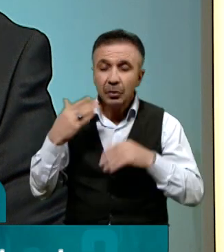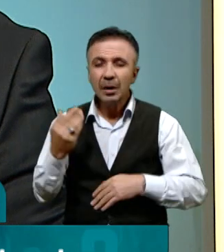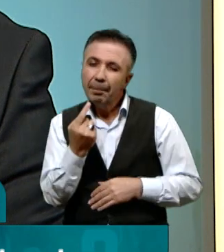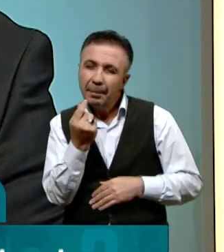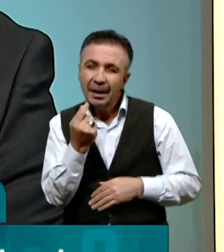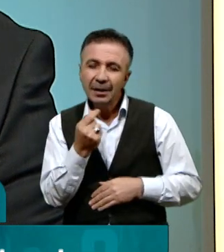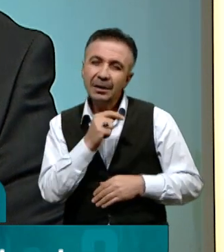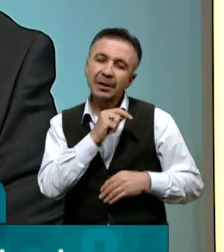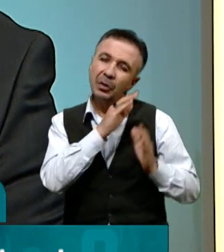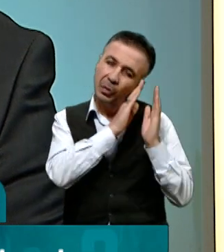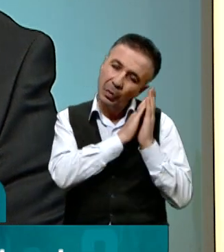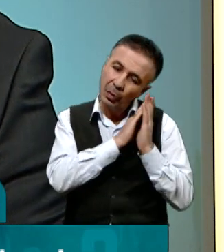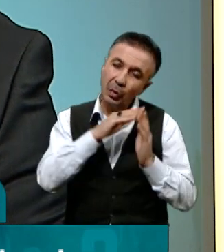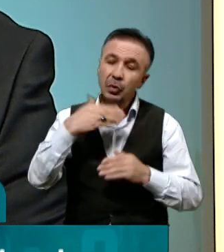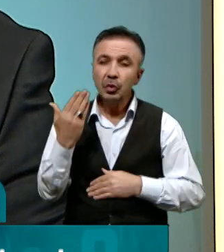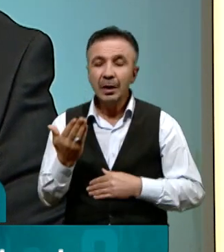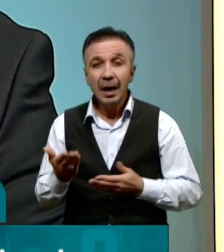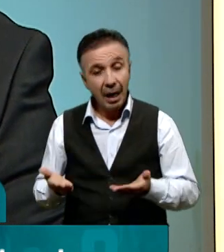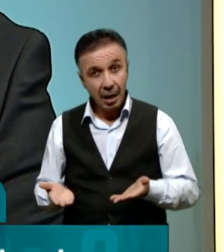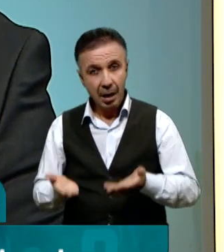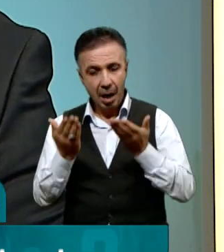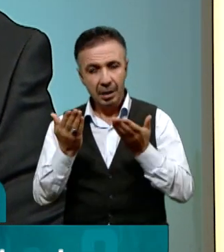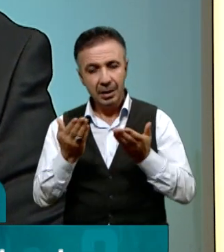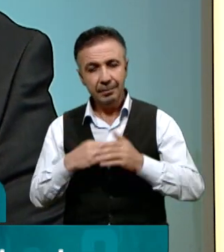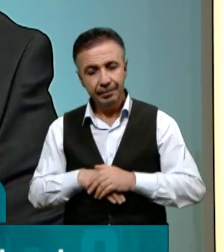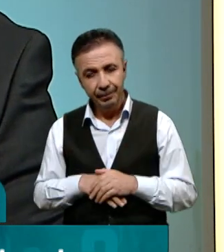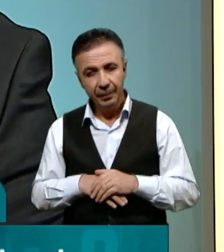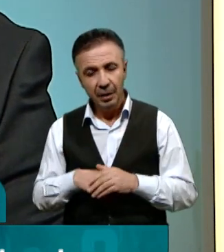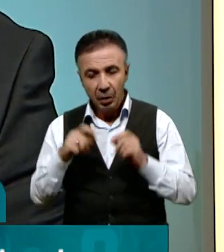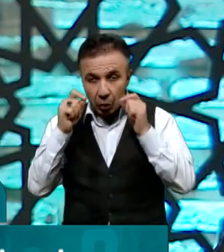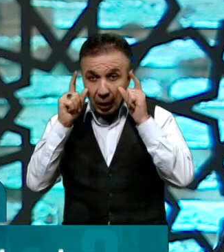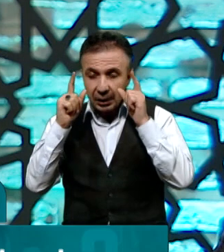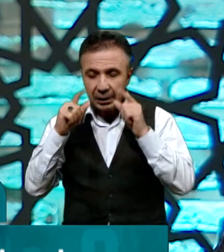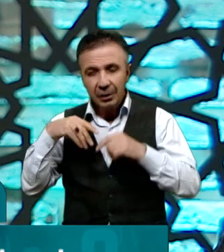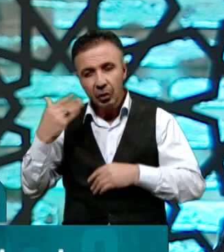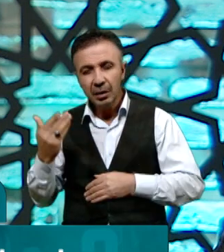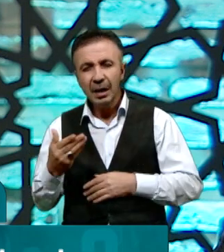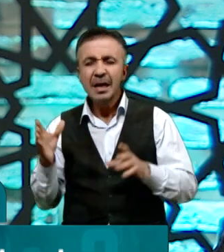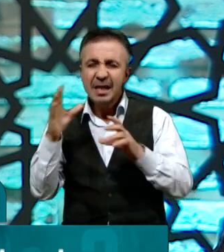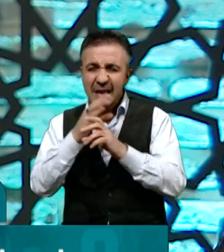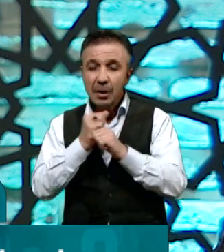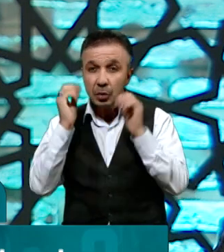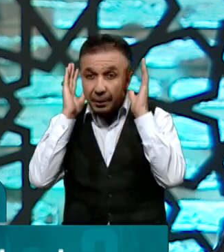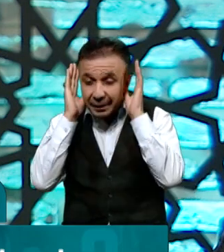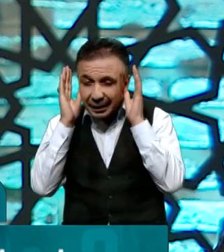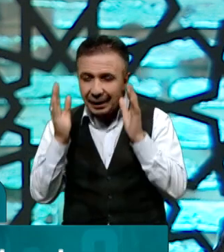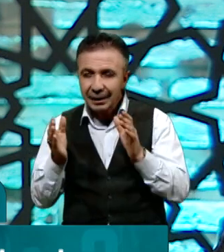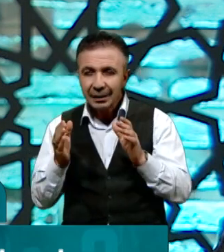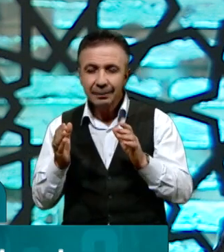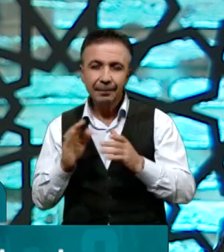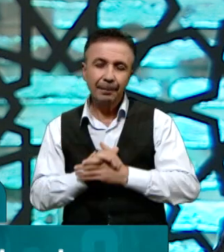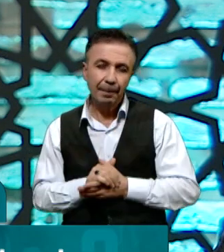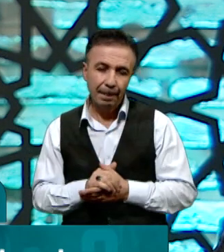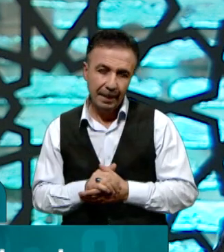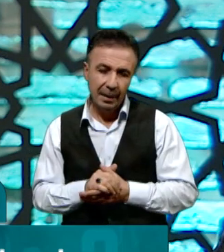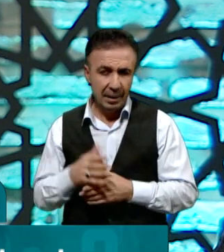uyur. Ve sonra kalkar ne yapardı? Uyandıktan sonra teheccüd namazı kılardı. Şimdi uygulama böyle, teşviği